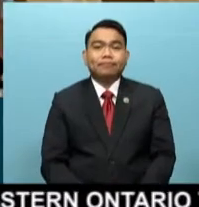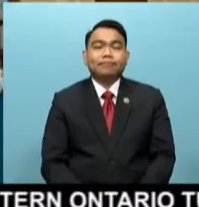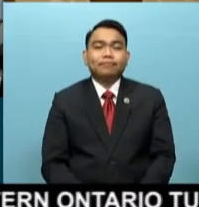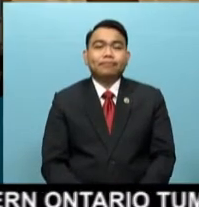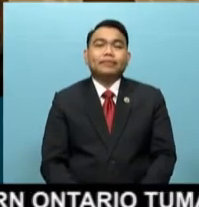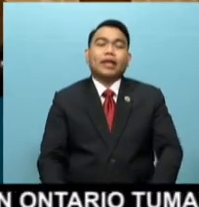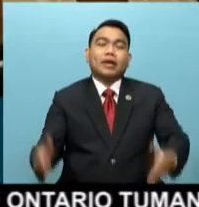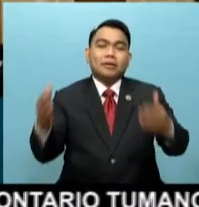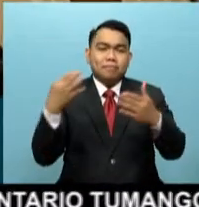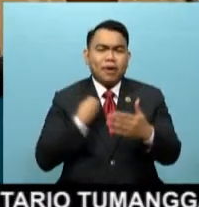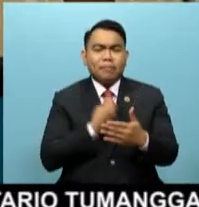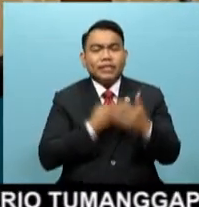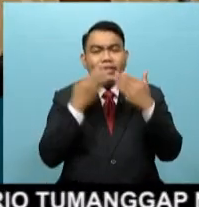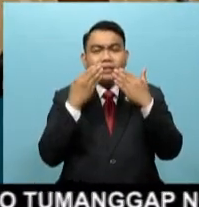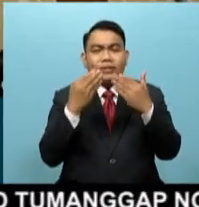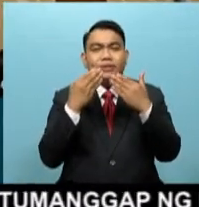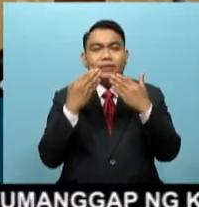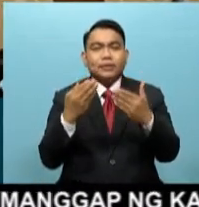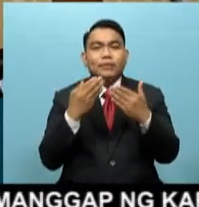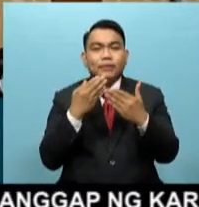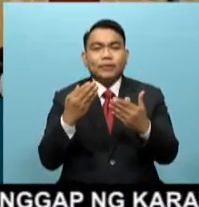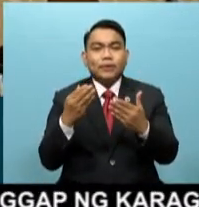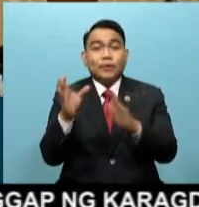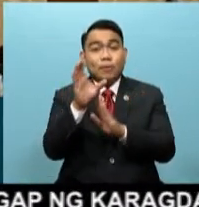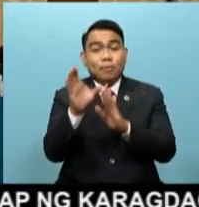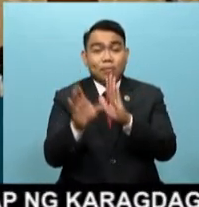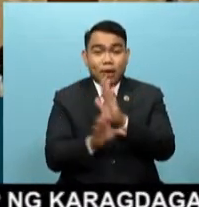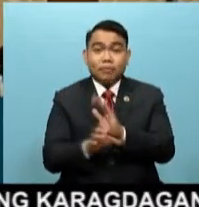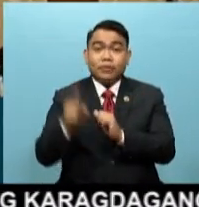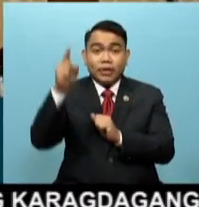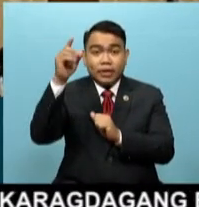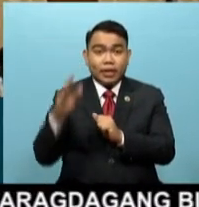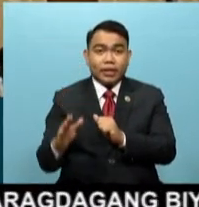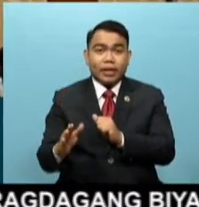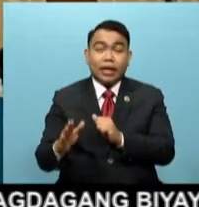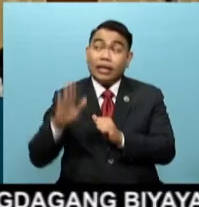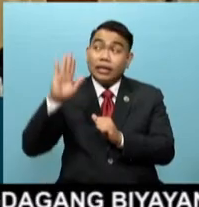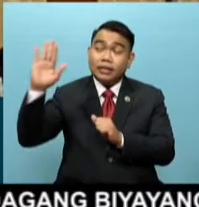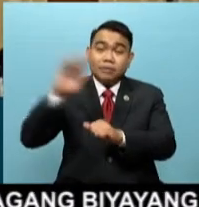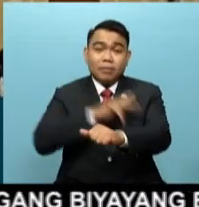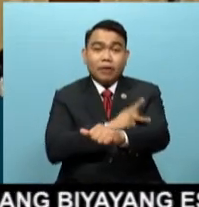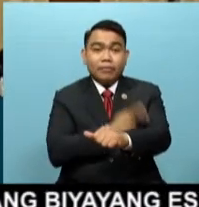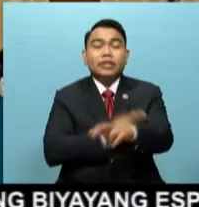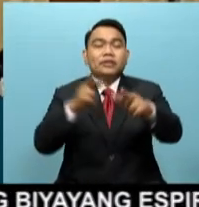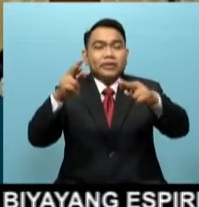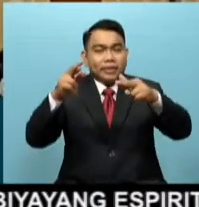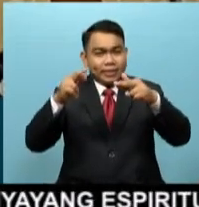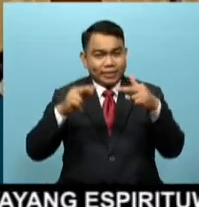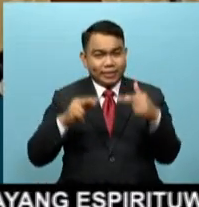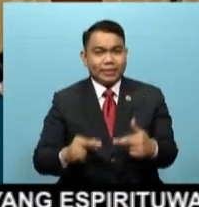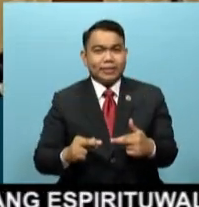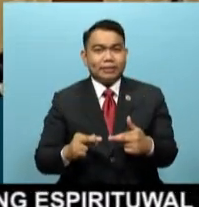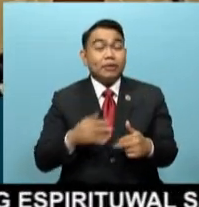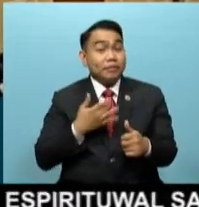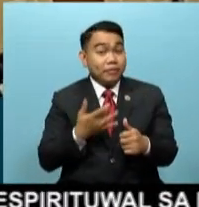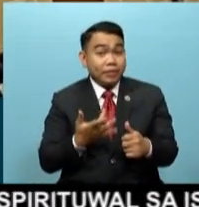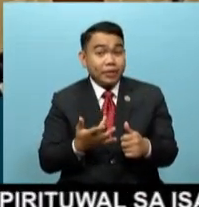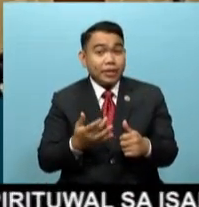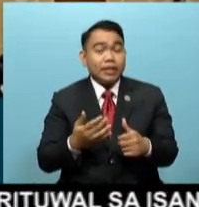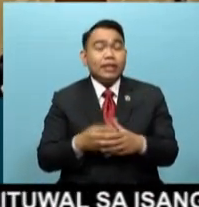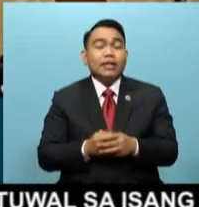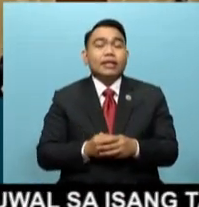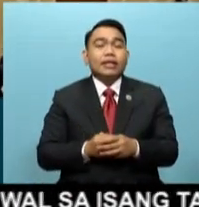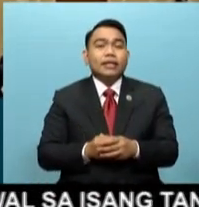Ipinagpasalamat din ng mga kapatid ang mga kalooban ng Panginoong Diyos at ang kanyang kapangyarihan na kanilang nadama at natanggap sa panahon ng